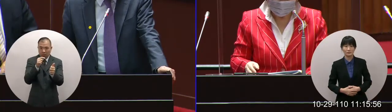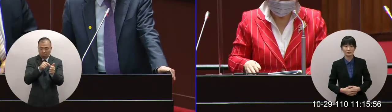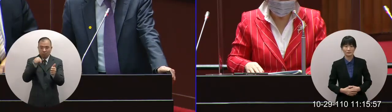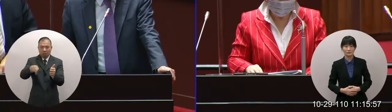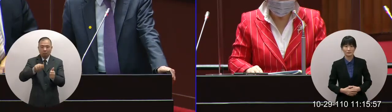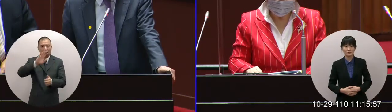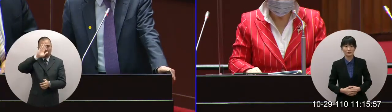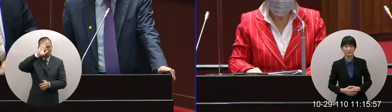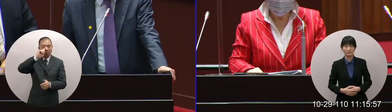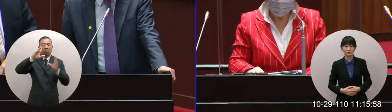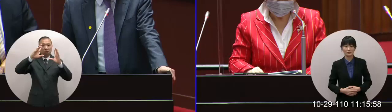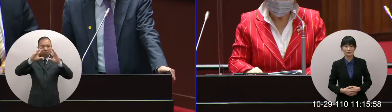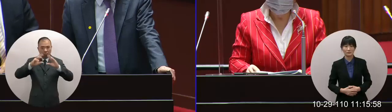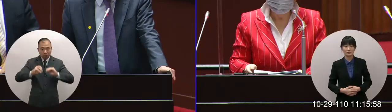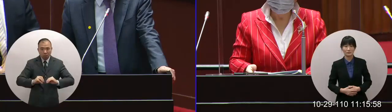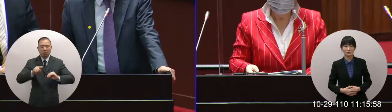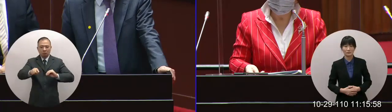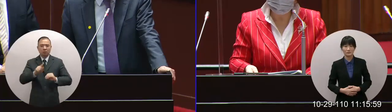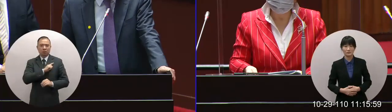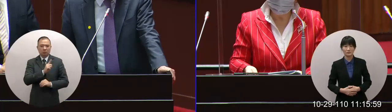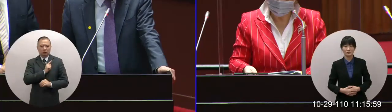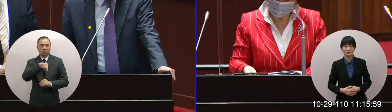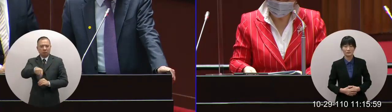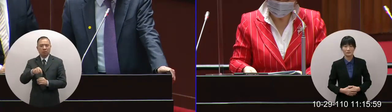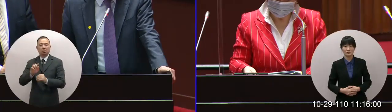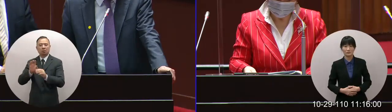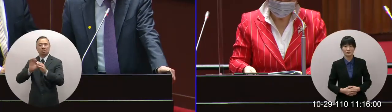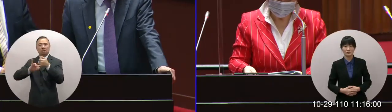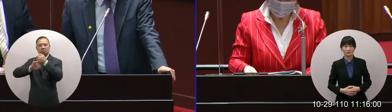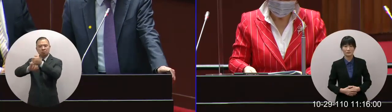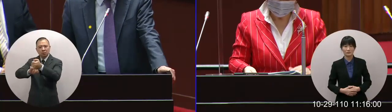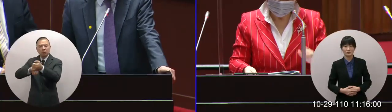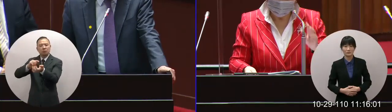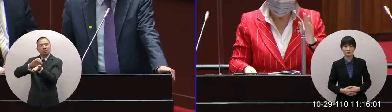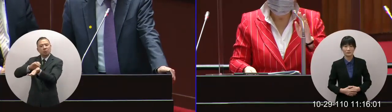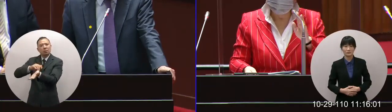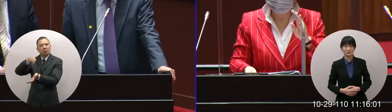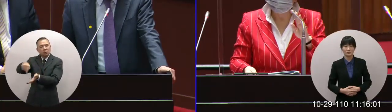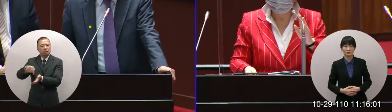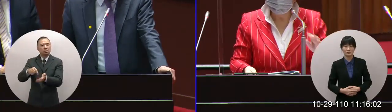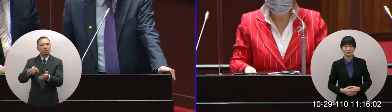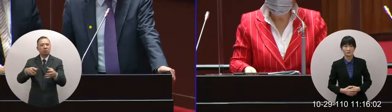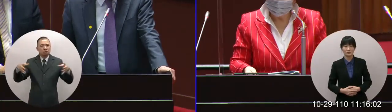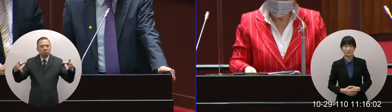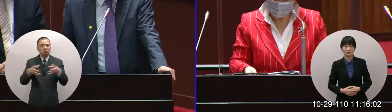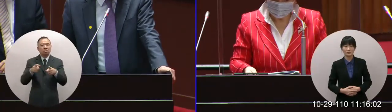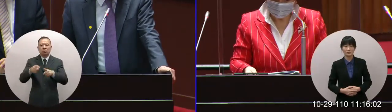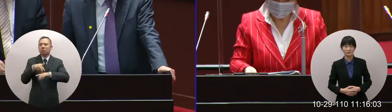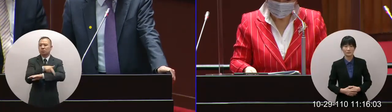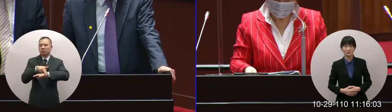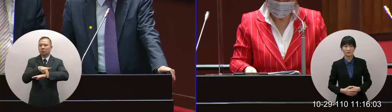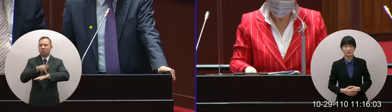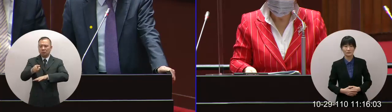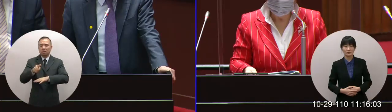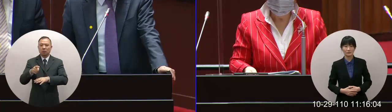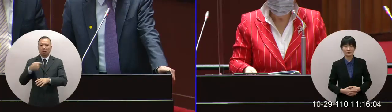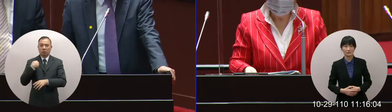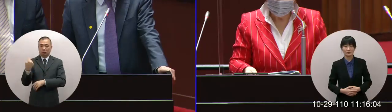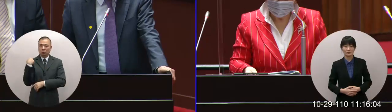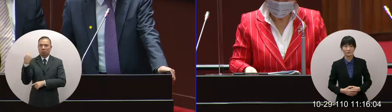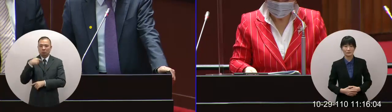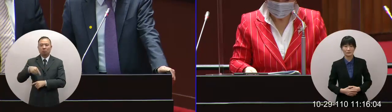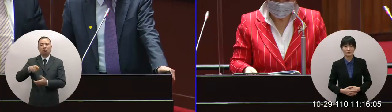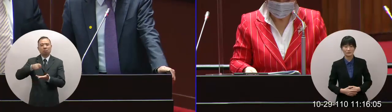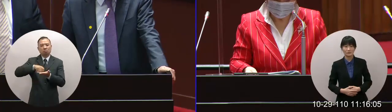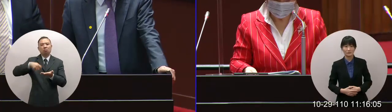整合门诊跟住院的计划，好，那现在已经在签合，那计划昨天我已经刚好已经同意了。那这